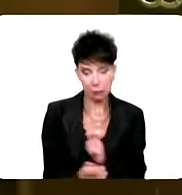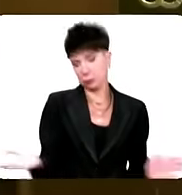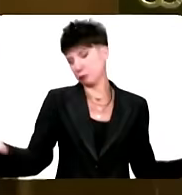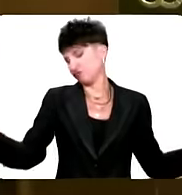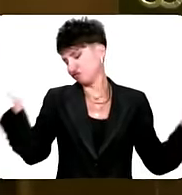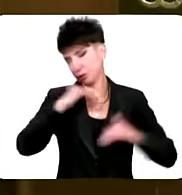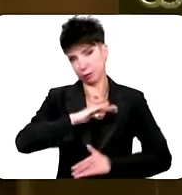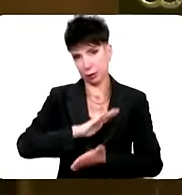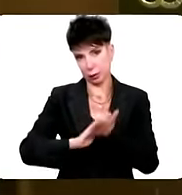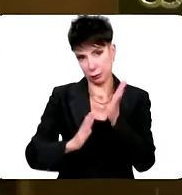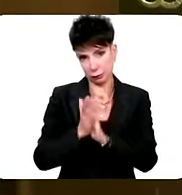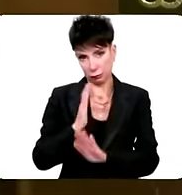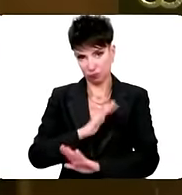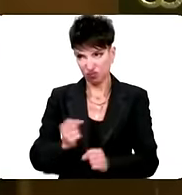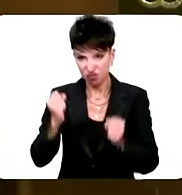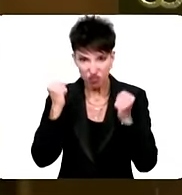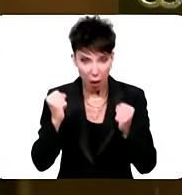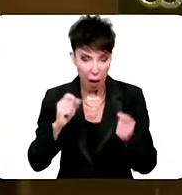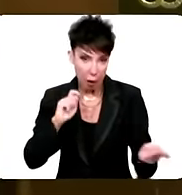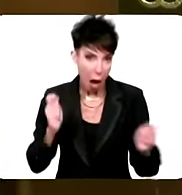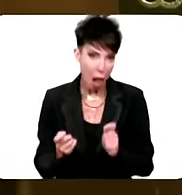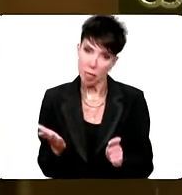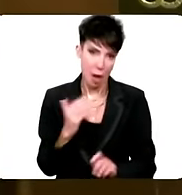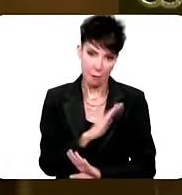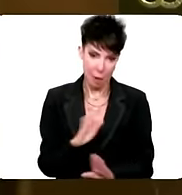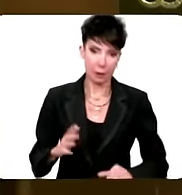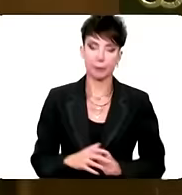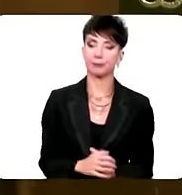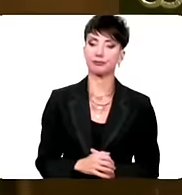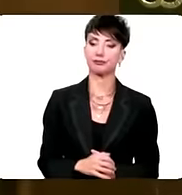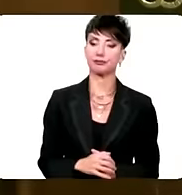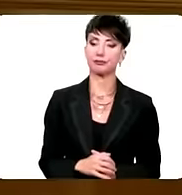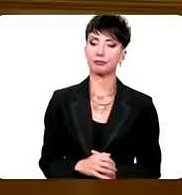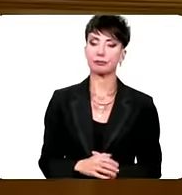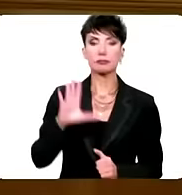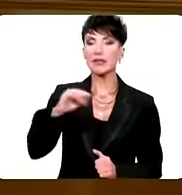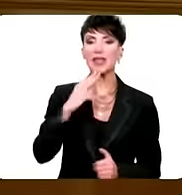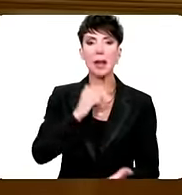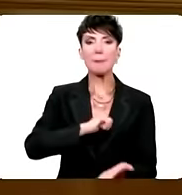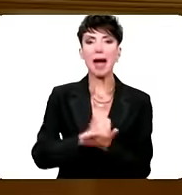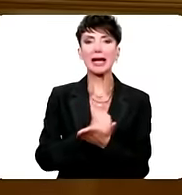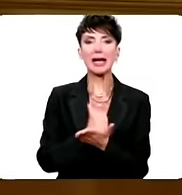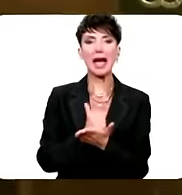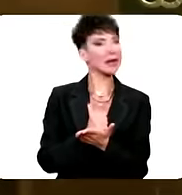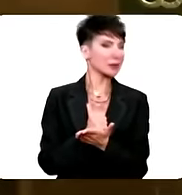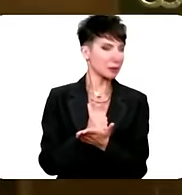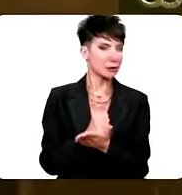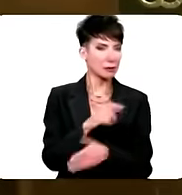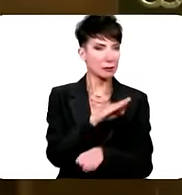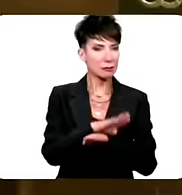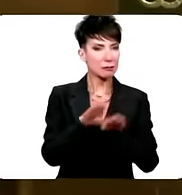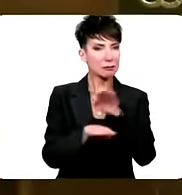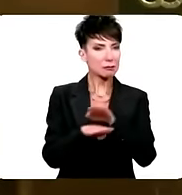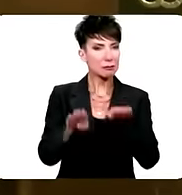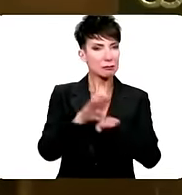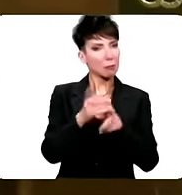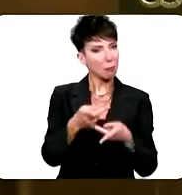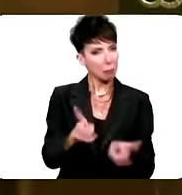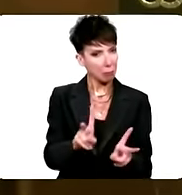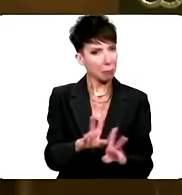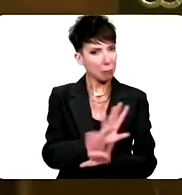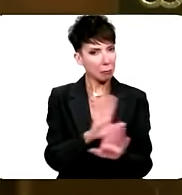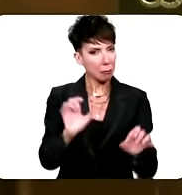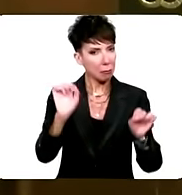Υπήρχε ήδη αντίδραση από το κόμμα σας και ειδικά από το δεξιό, αν θέλετε, κομμάτι του κόμματός σας, ότι αυτό δημιουργεί πάρα πολλές αντιδράσεις σε